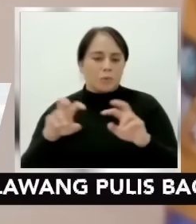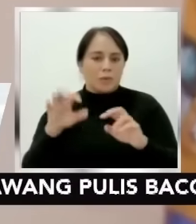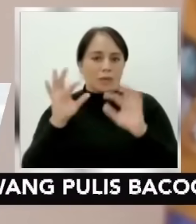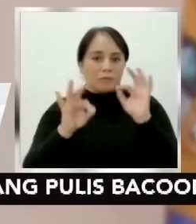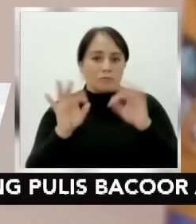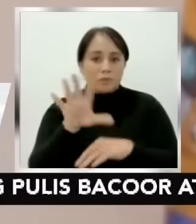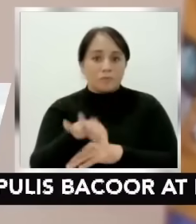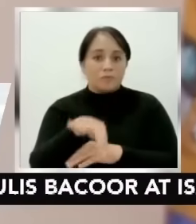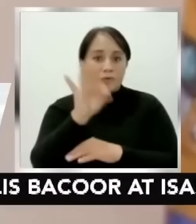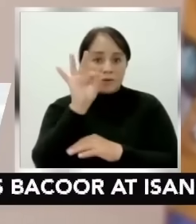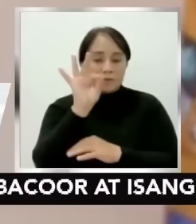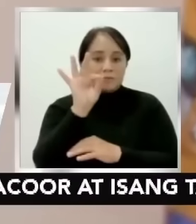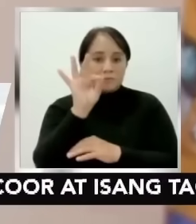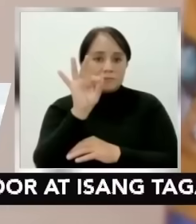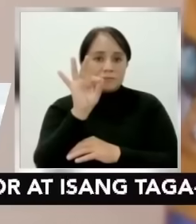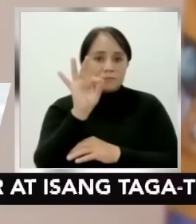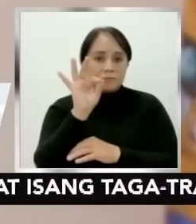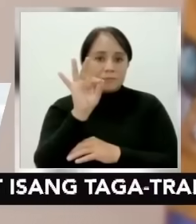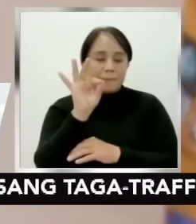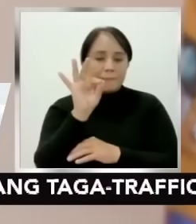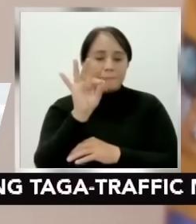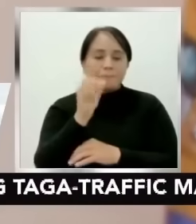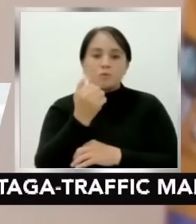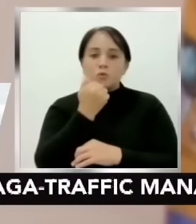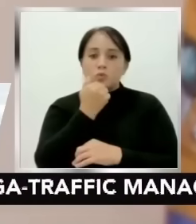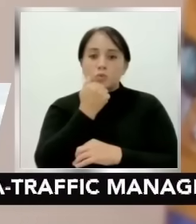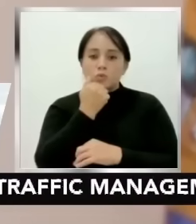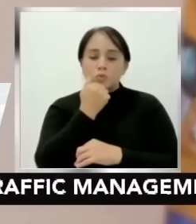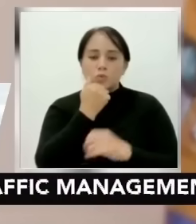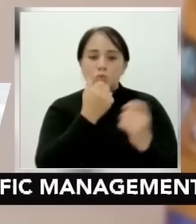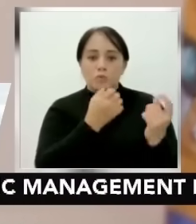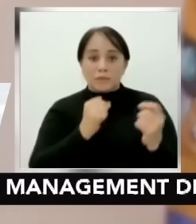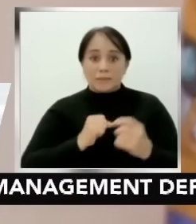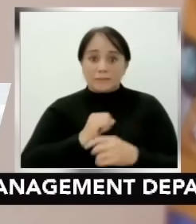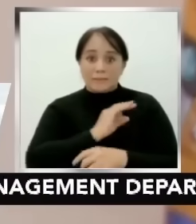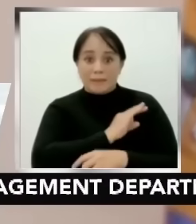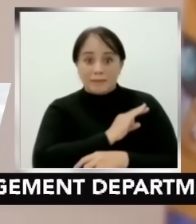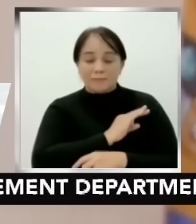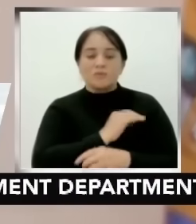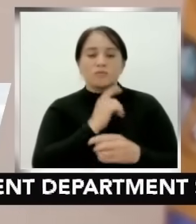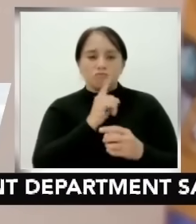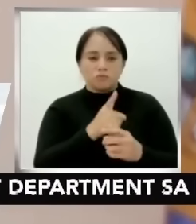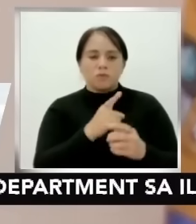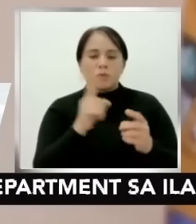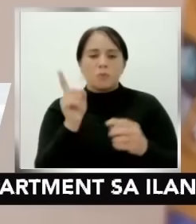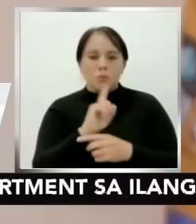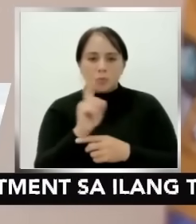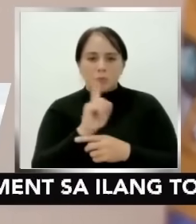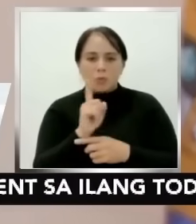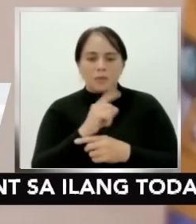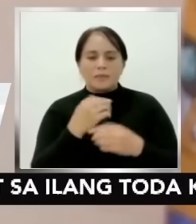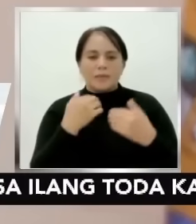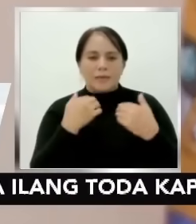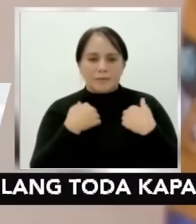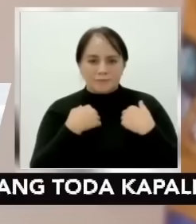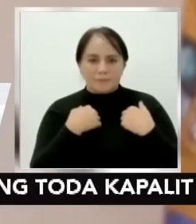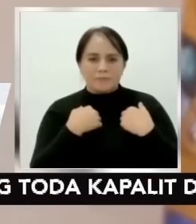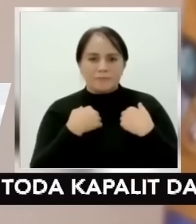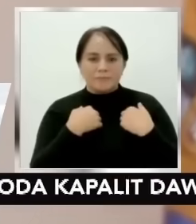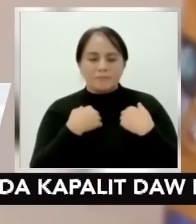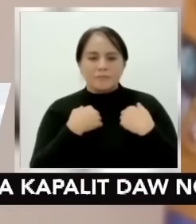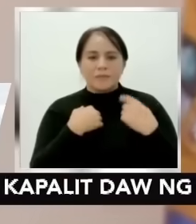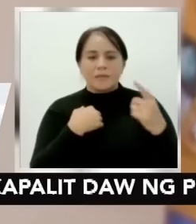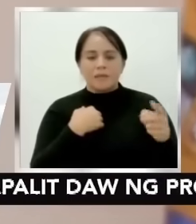na maling ginawa ng ating personnel, we will make sure na magkakaroon na tayo ng appropriate